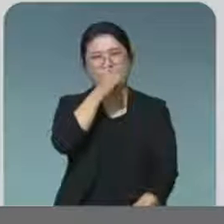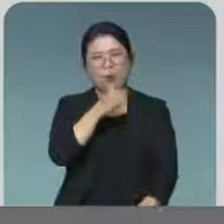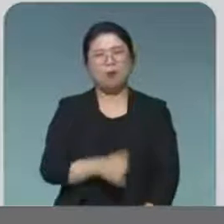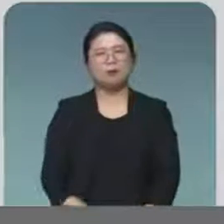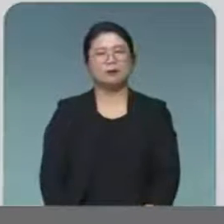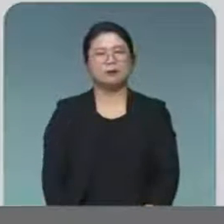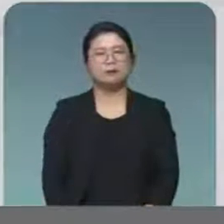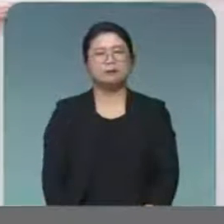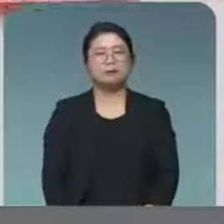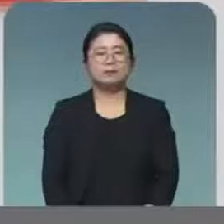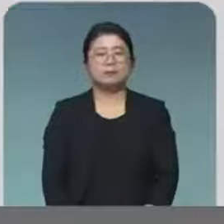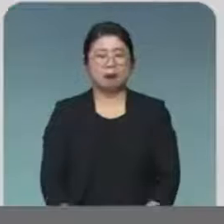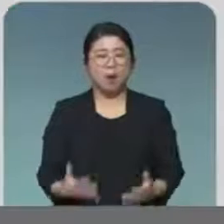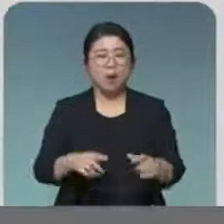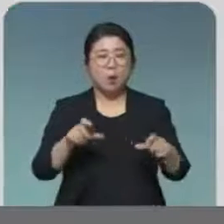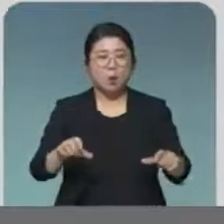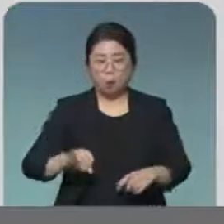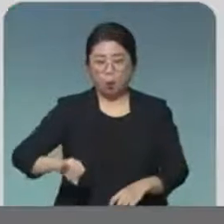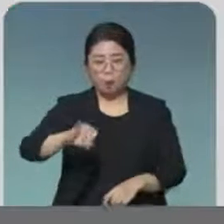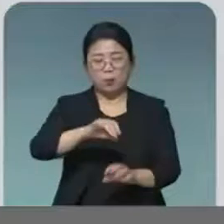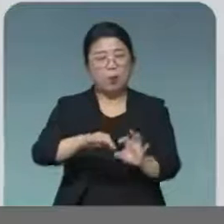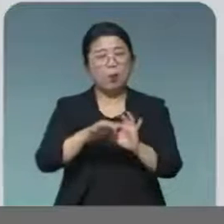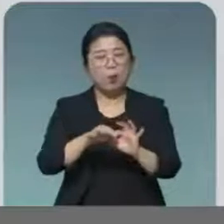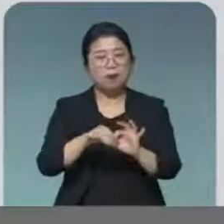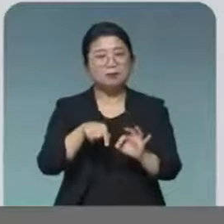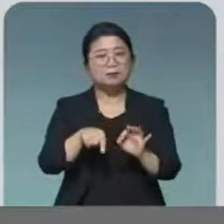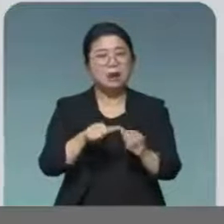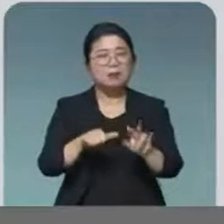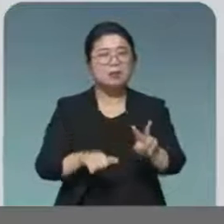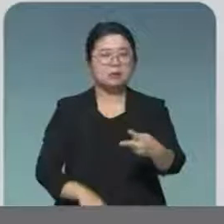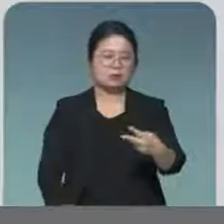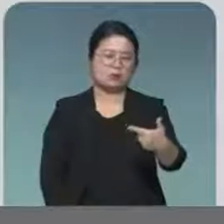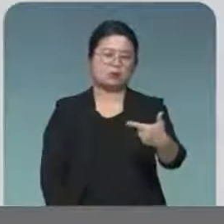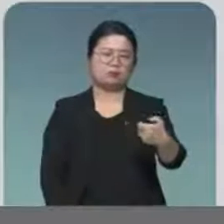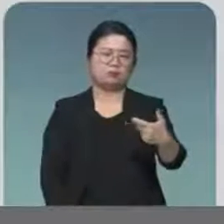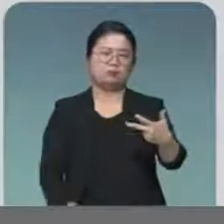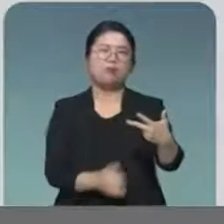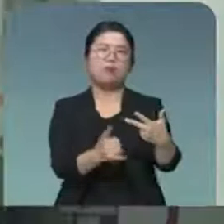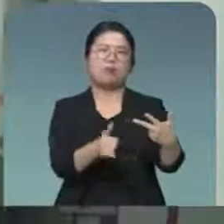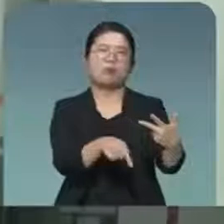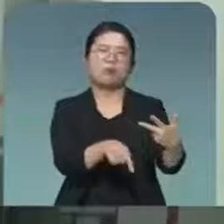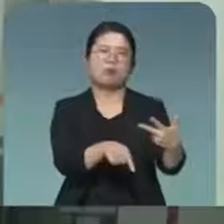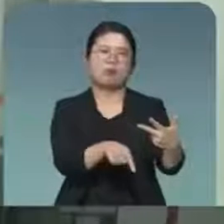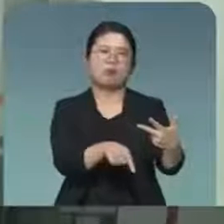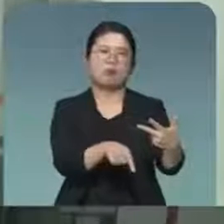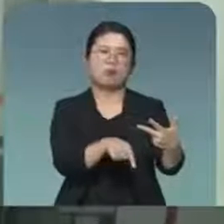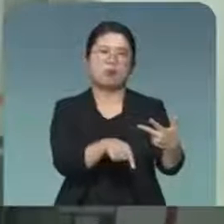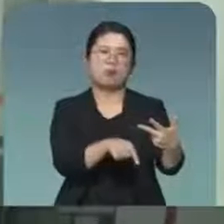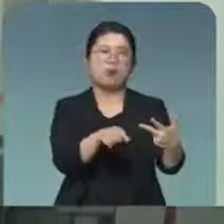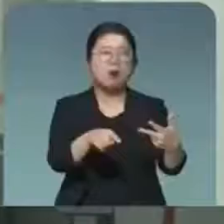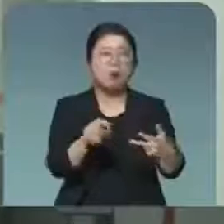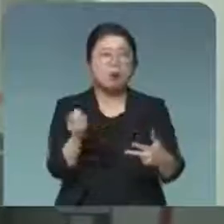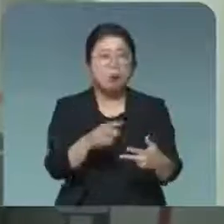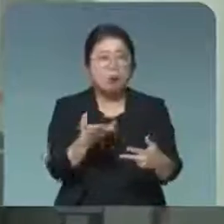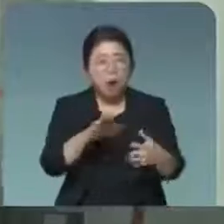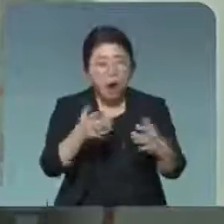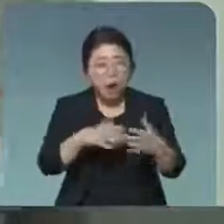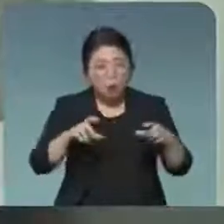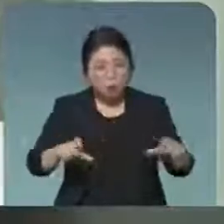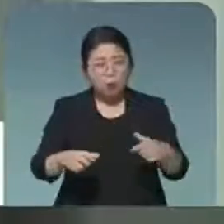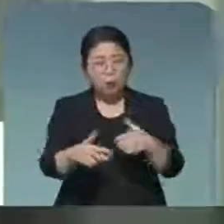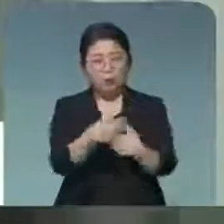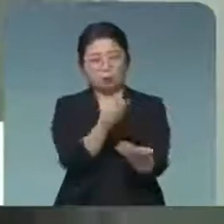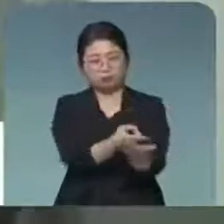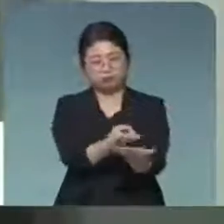겁니다. 강원도 내 오미크론 관련 감염은 267명까지 늘었습니다. 반면 강원도 내 입원